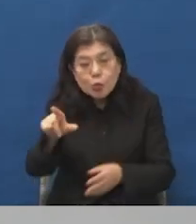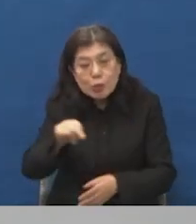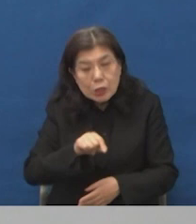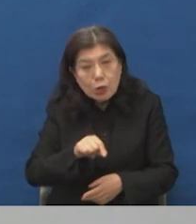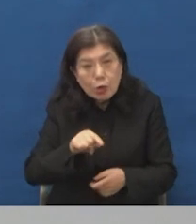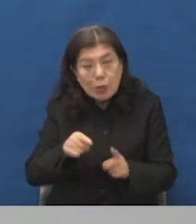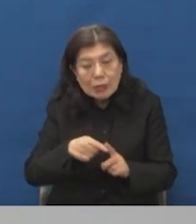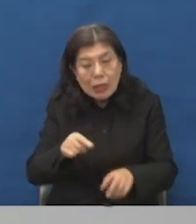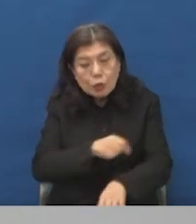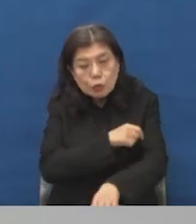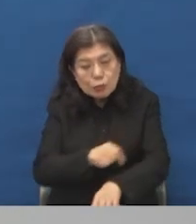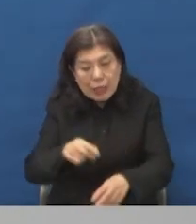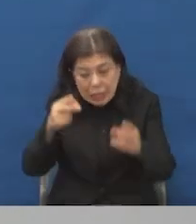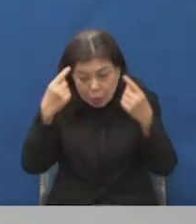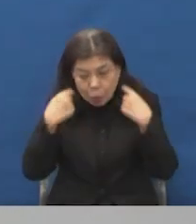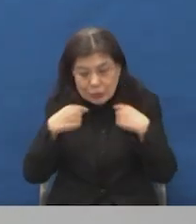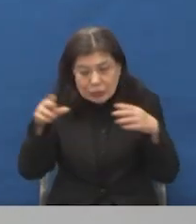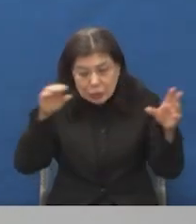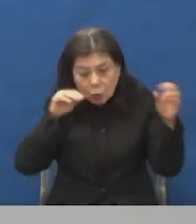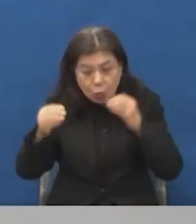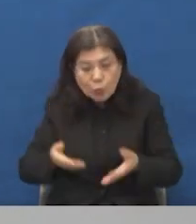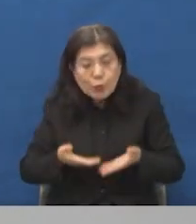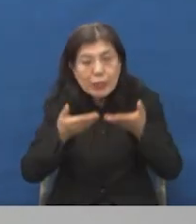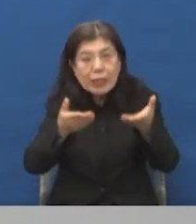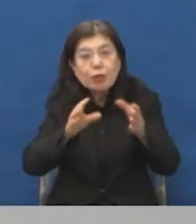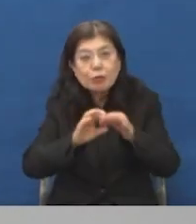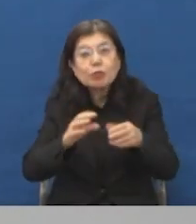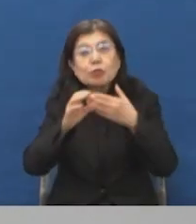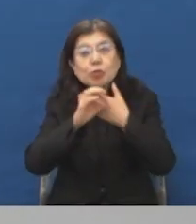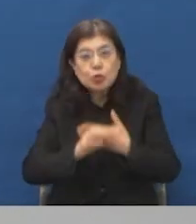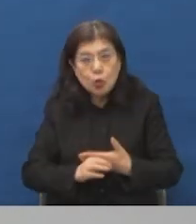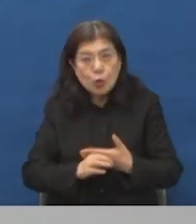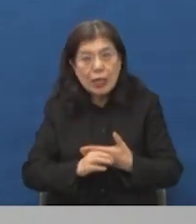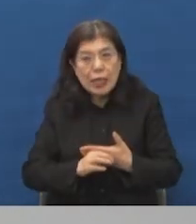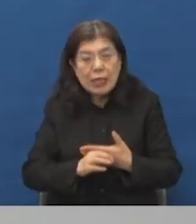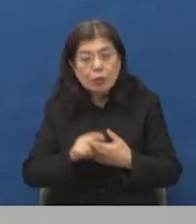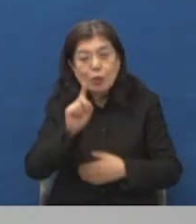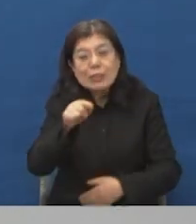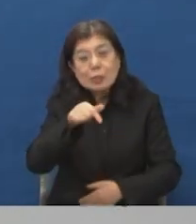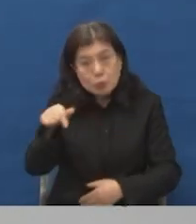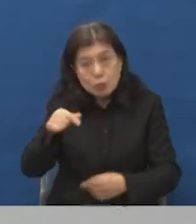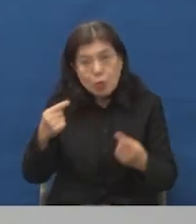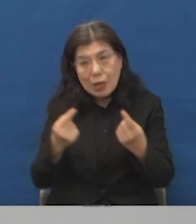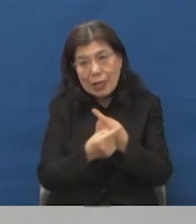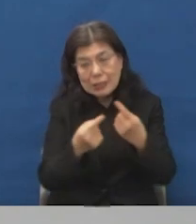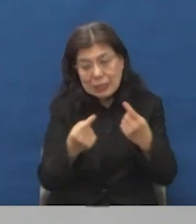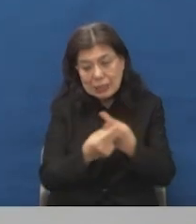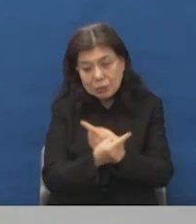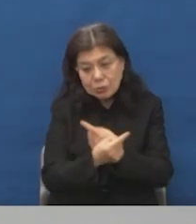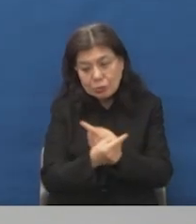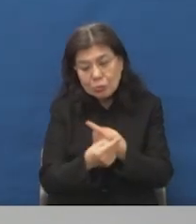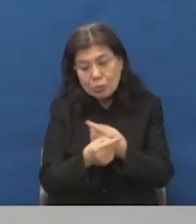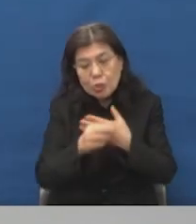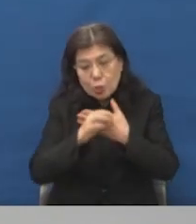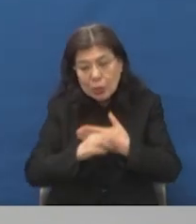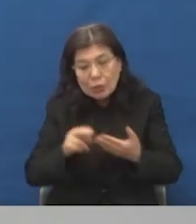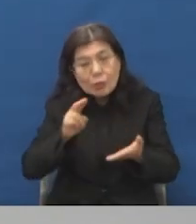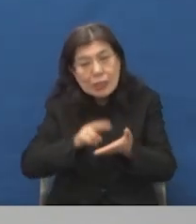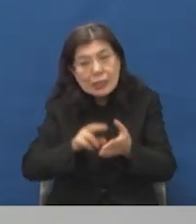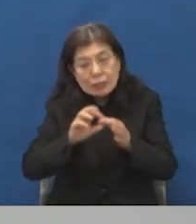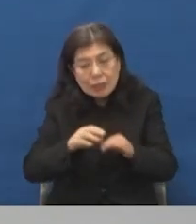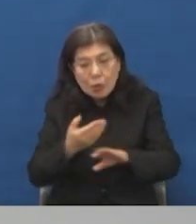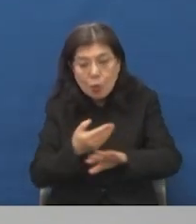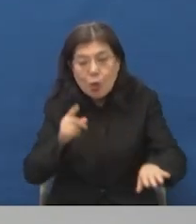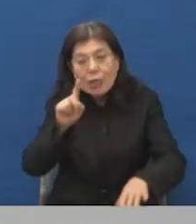特定個人情報の提供に関する条例等の一部を改正する条例の制定について、ほか15件、以